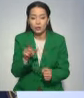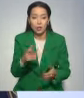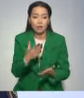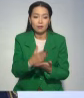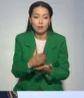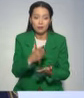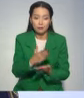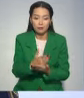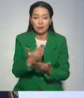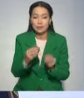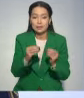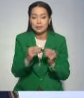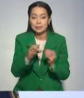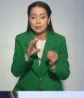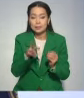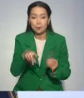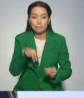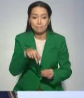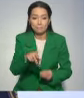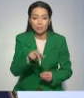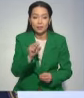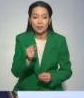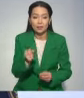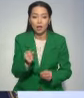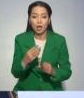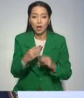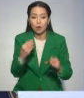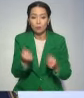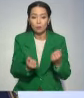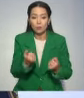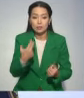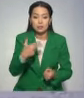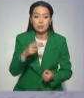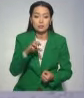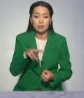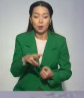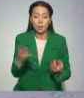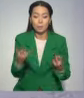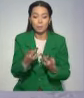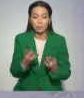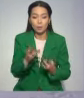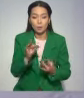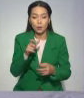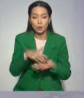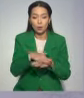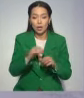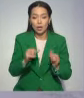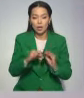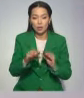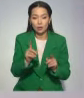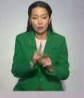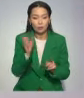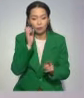10 см толщина льда и для легкового купили 30 сантиметров но у тех же любителей зимней рыбалки